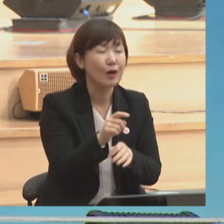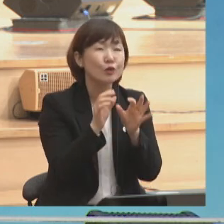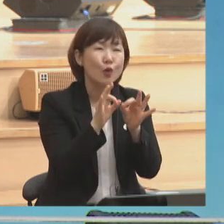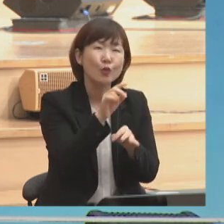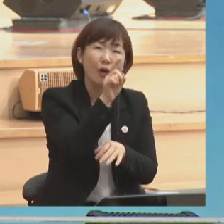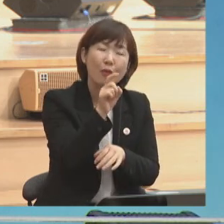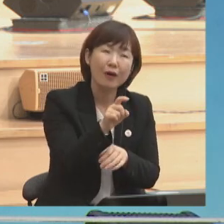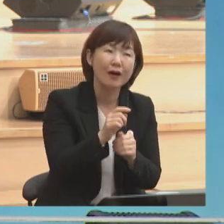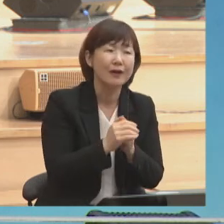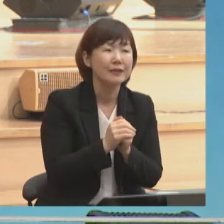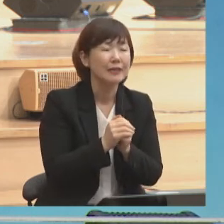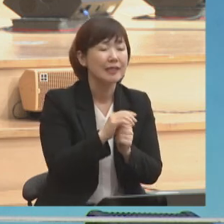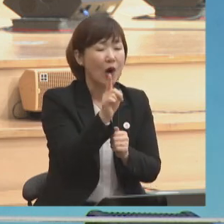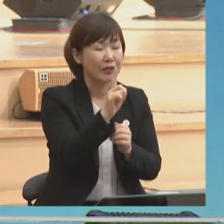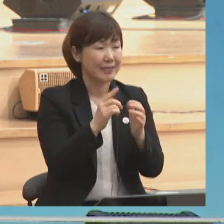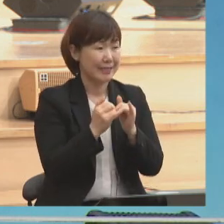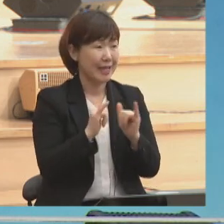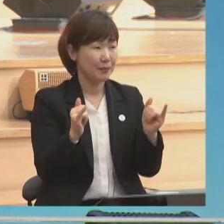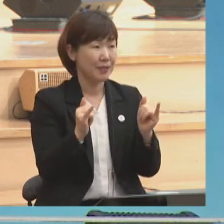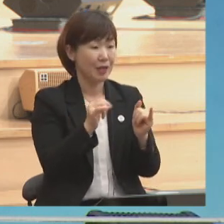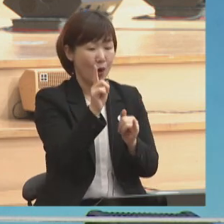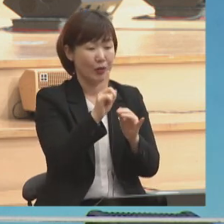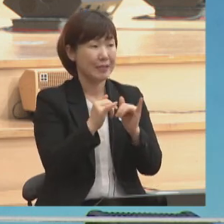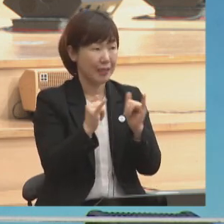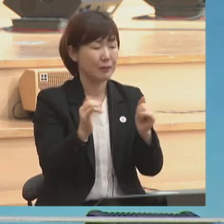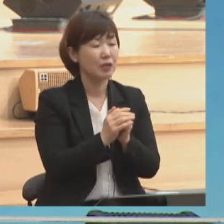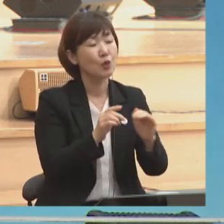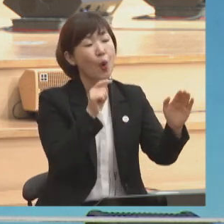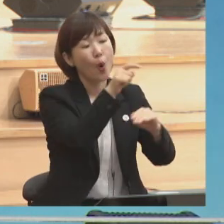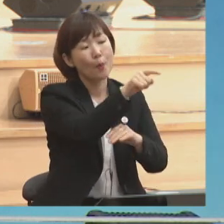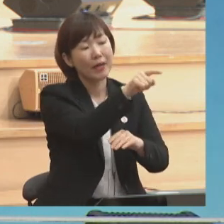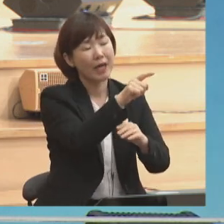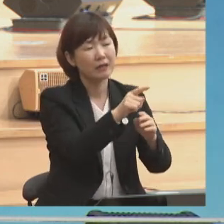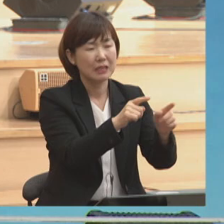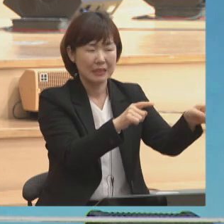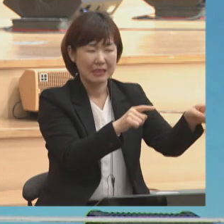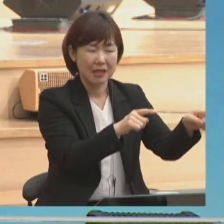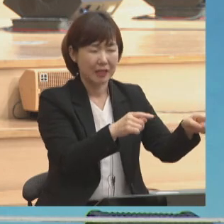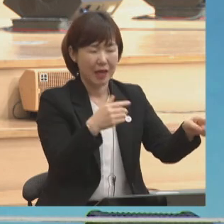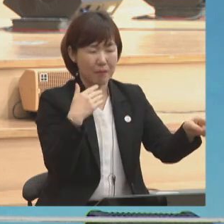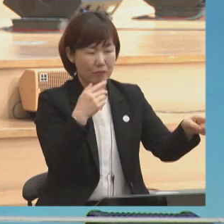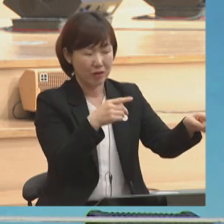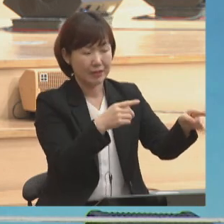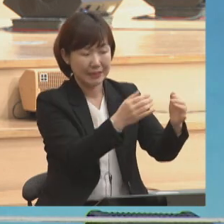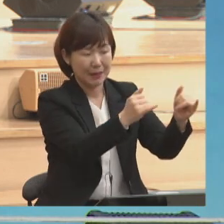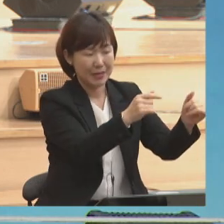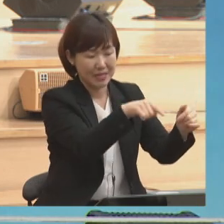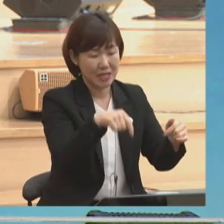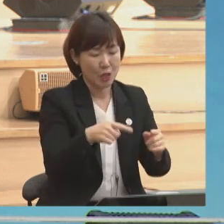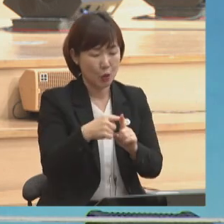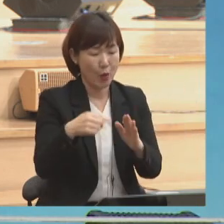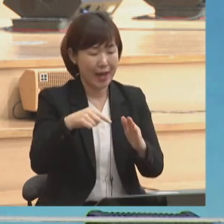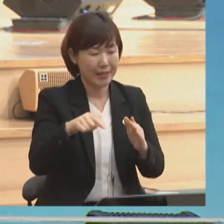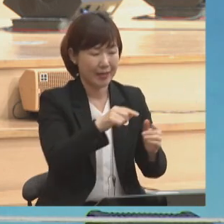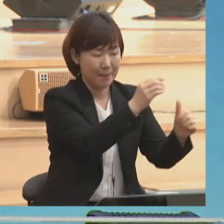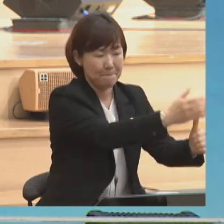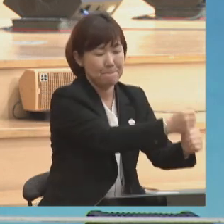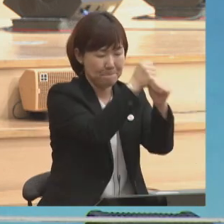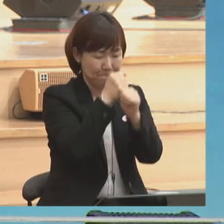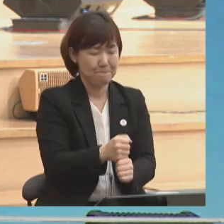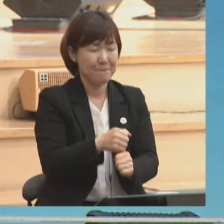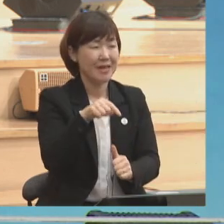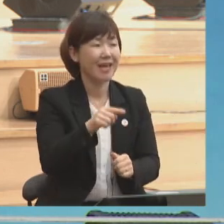생각합니다. 어떤 사람이 어떤 저 밖에 있는 사람들 교회에다 데려다 놓는 거, 그거 전도 아니냐, 그렇게